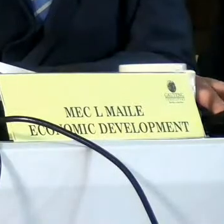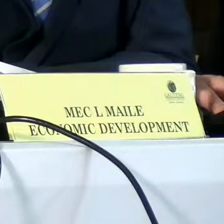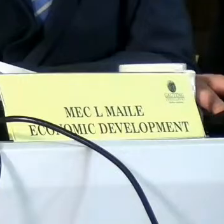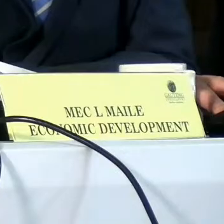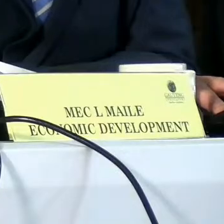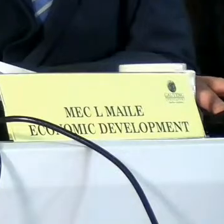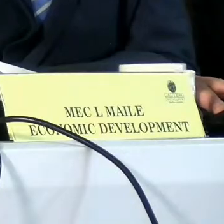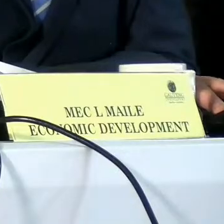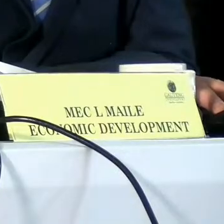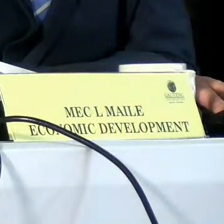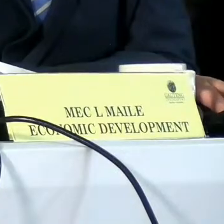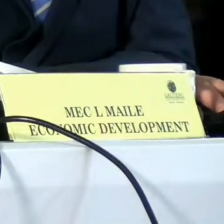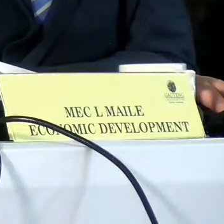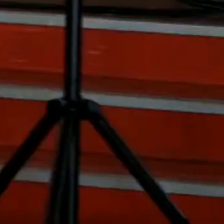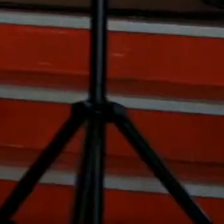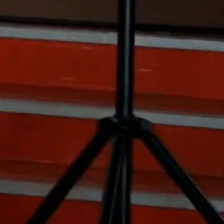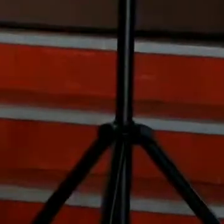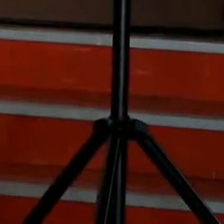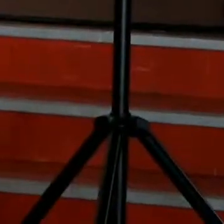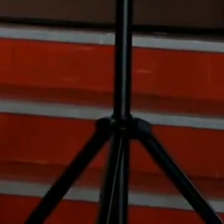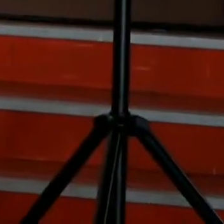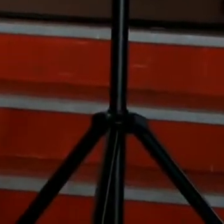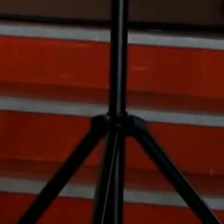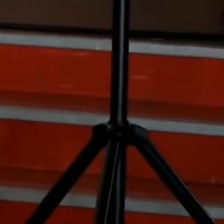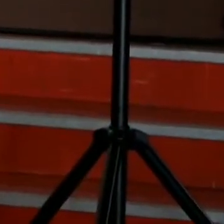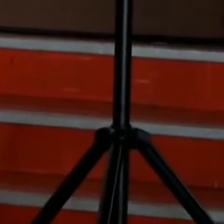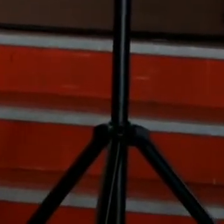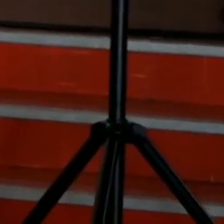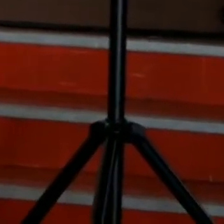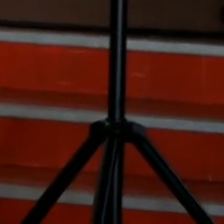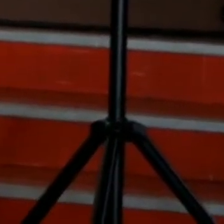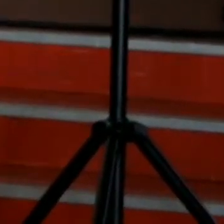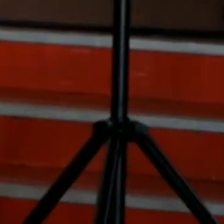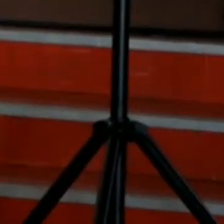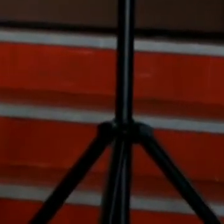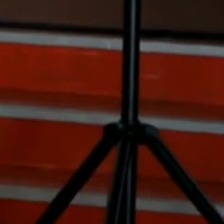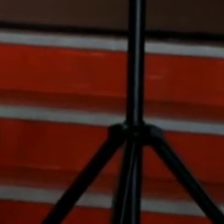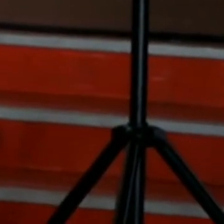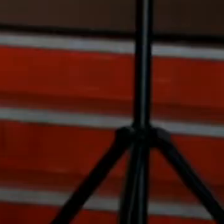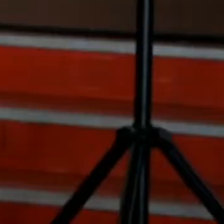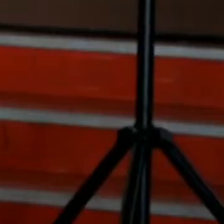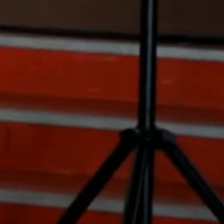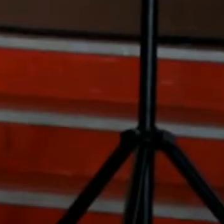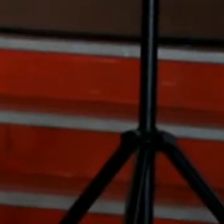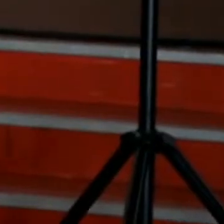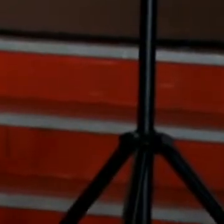Sanibonani. Good afternoon. Igama lami ngubheki wakwamavundla,